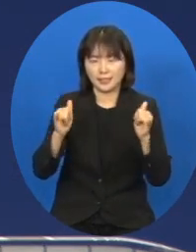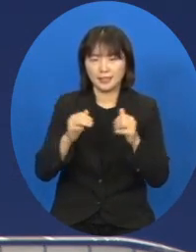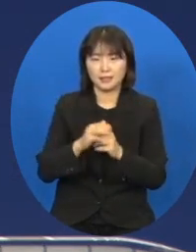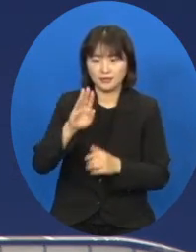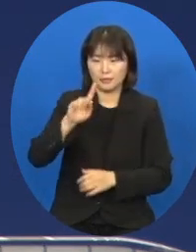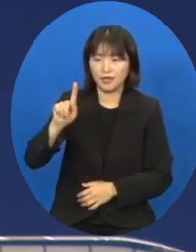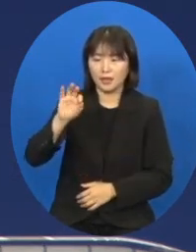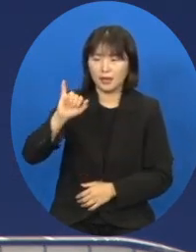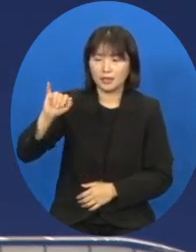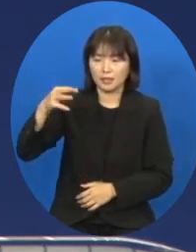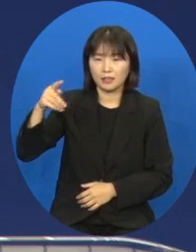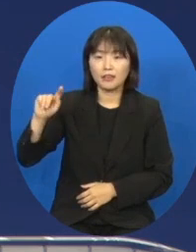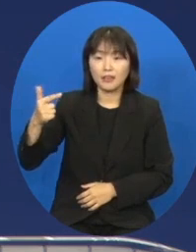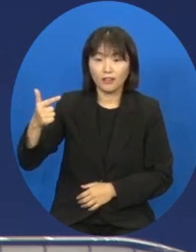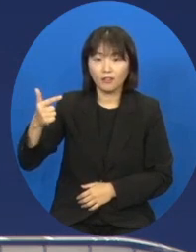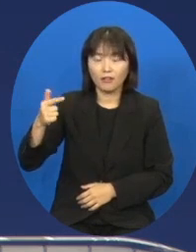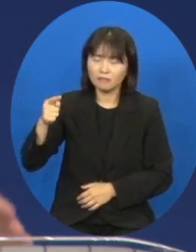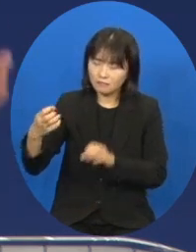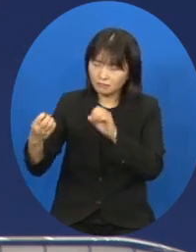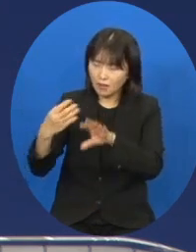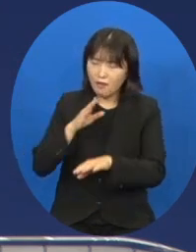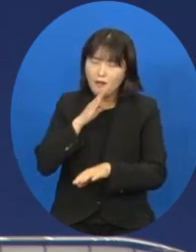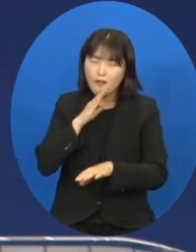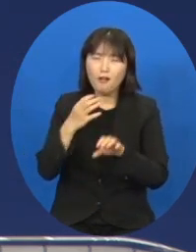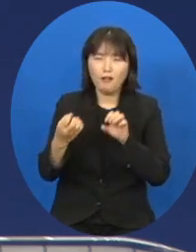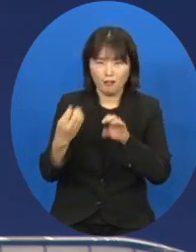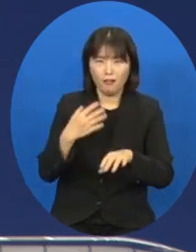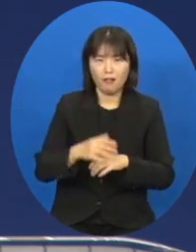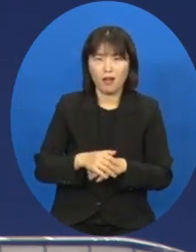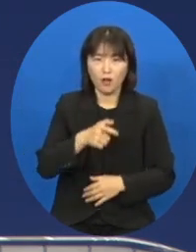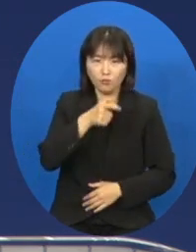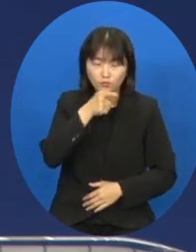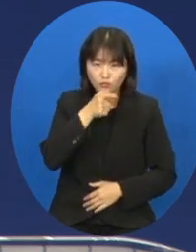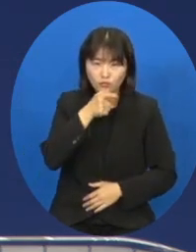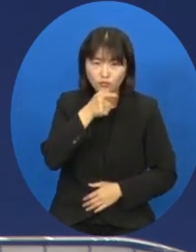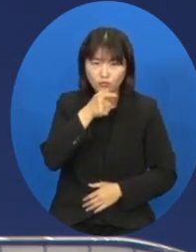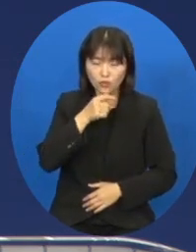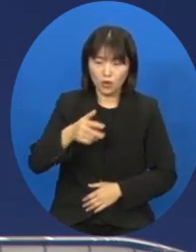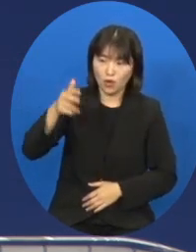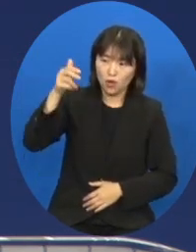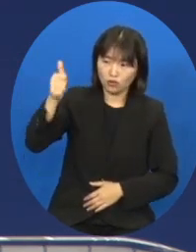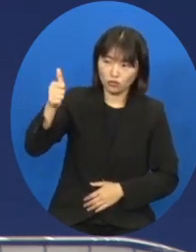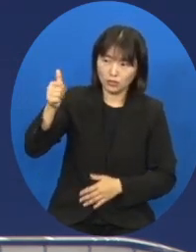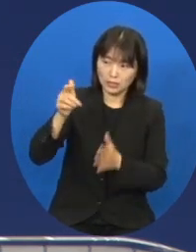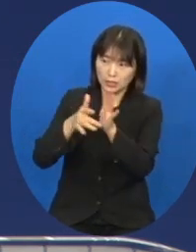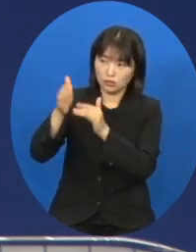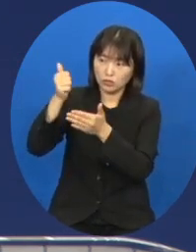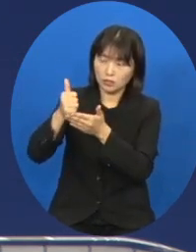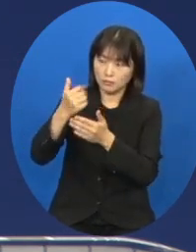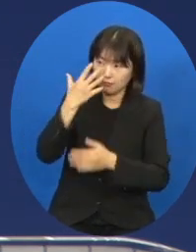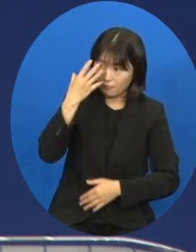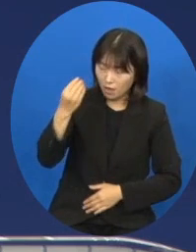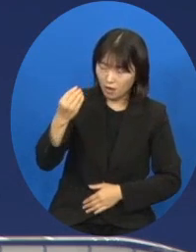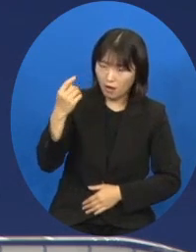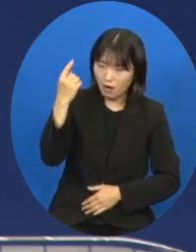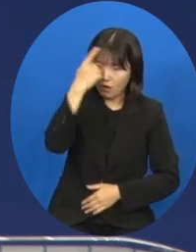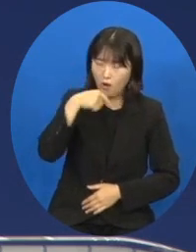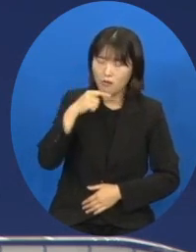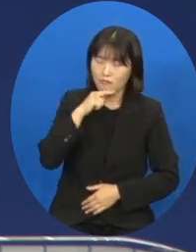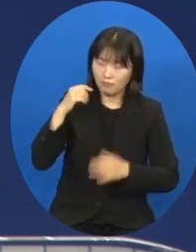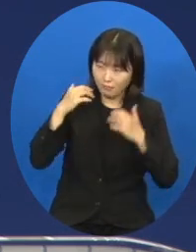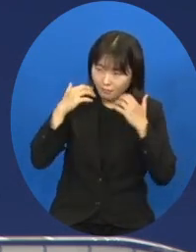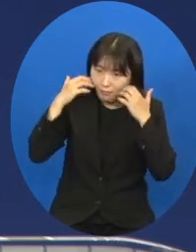바이런의 대답이 정말 정답이에요. 물이 자기의 주인인 예수를 보고 얼굴이 붉어진